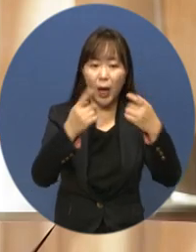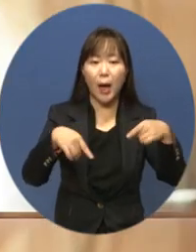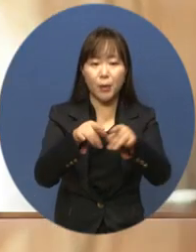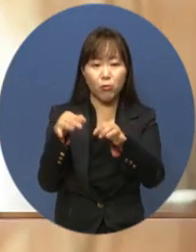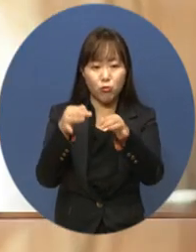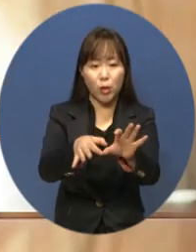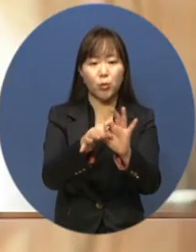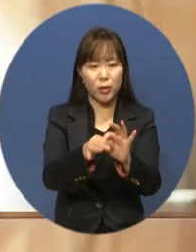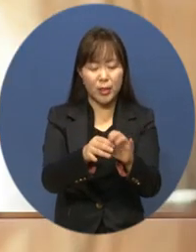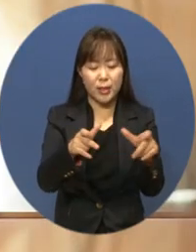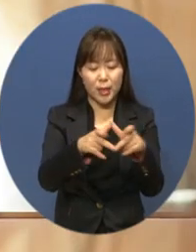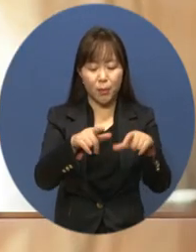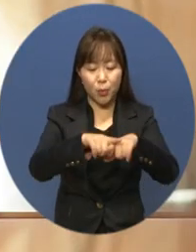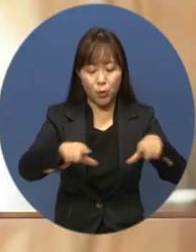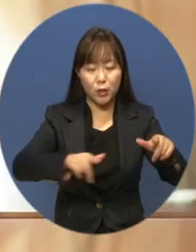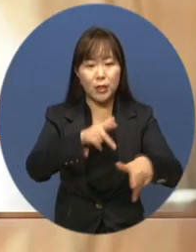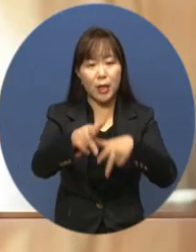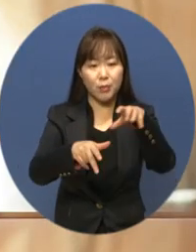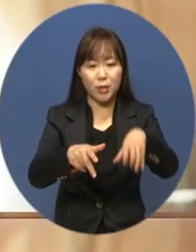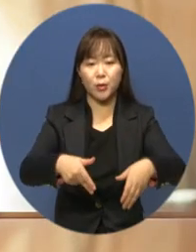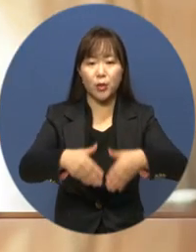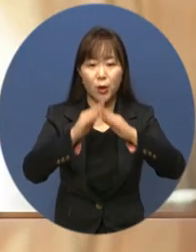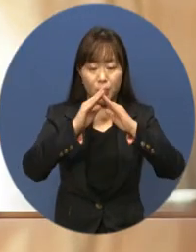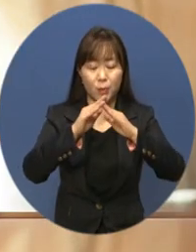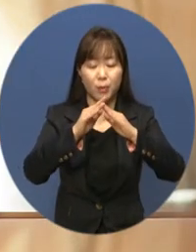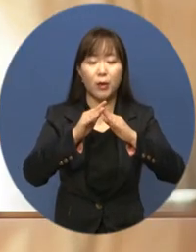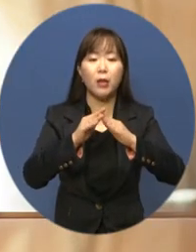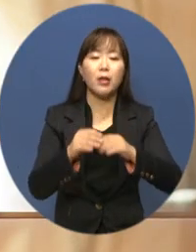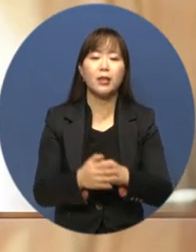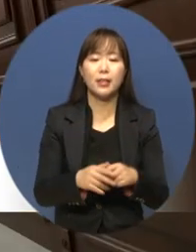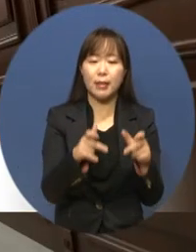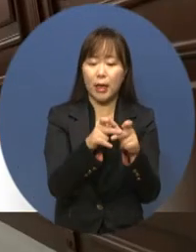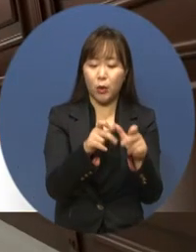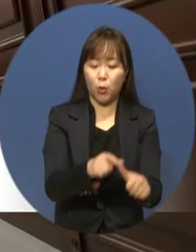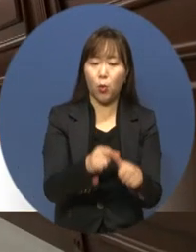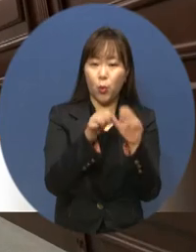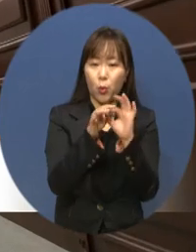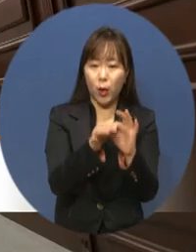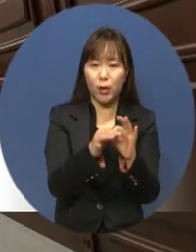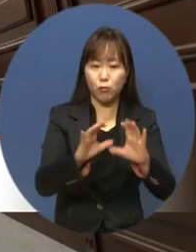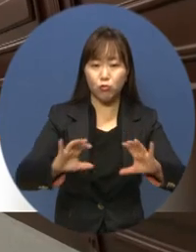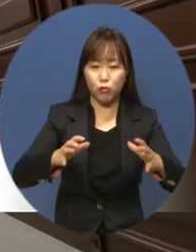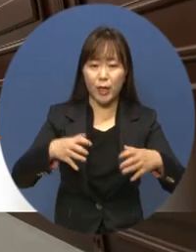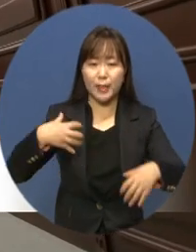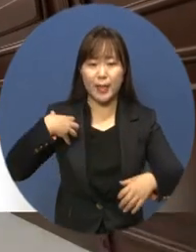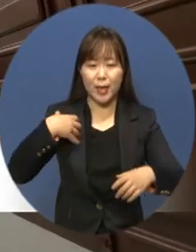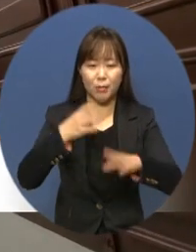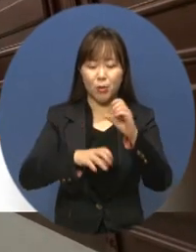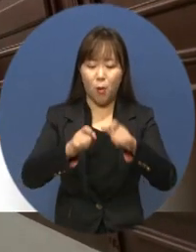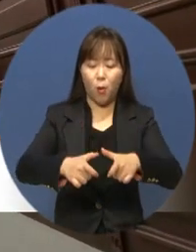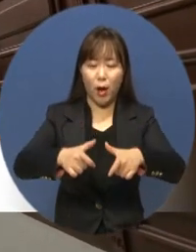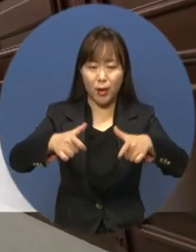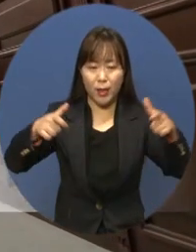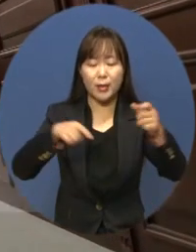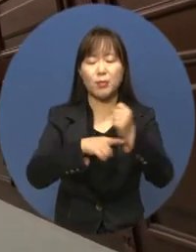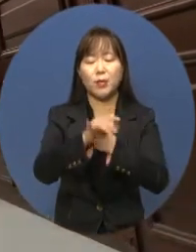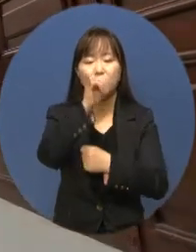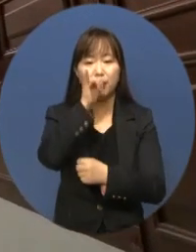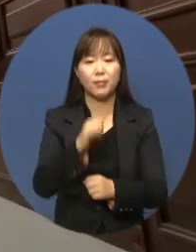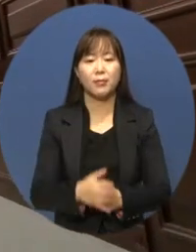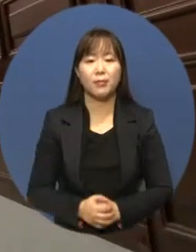통해 장애인 표준사업장을 설립하는 것으로 장애인 고용에 대한 국가 책임을 확대하는 의미가